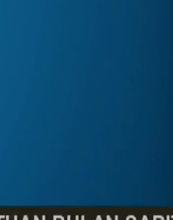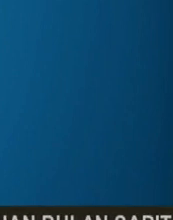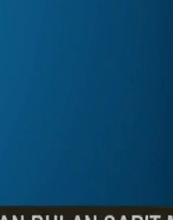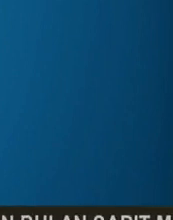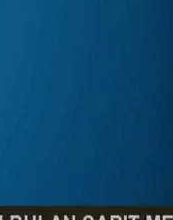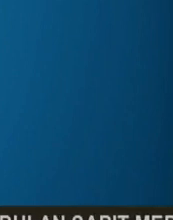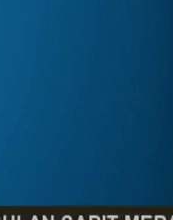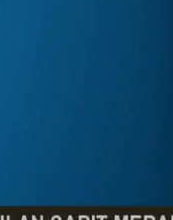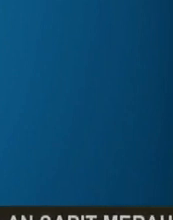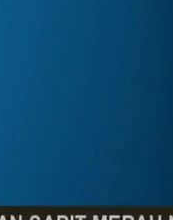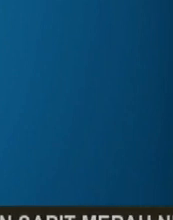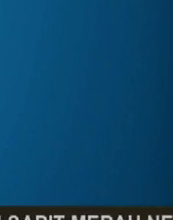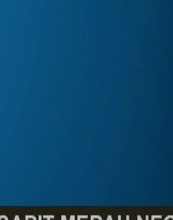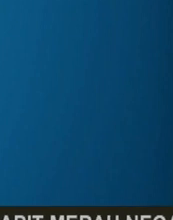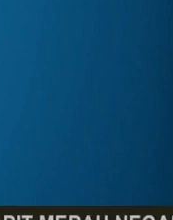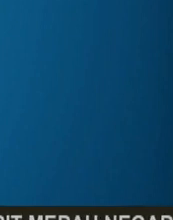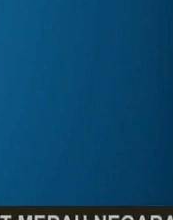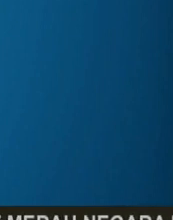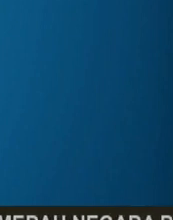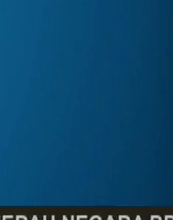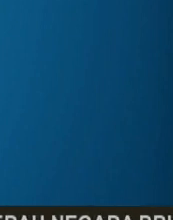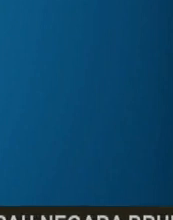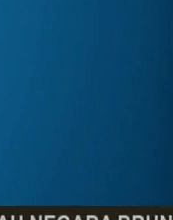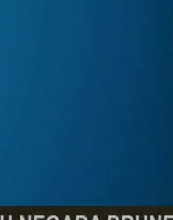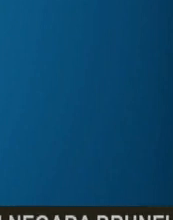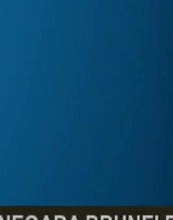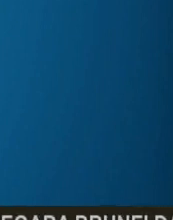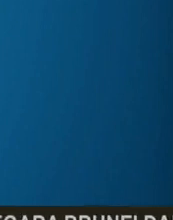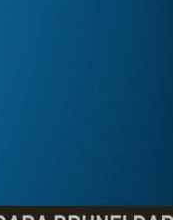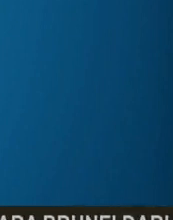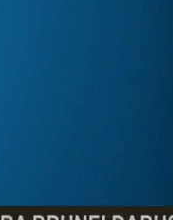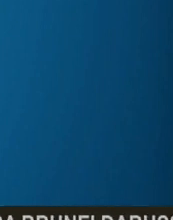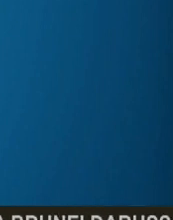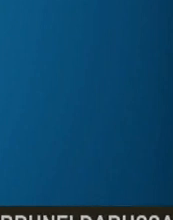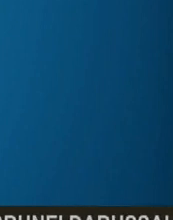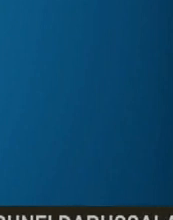hubungi kalian nasehat kesehatan 148 semasa waktu kecepat